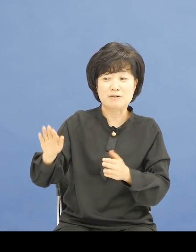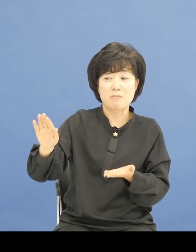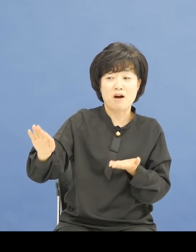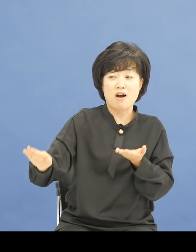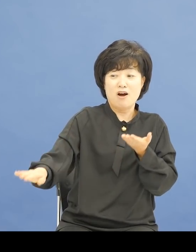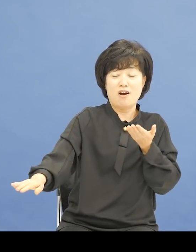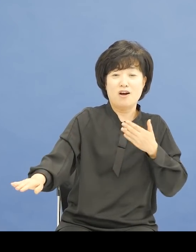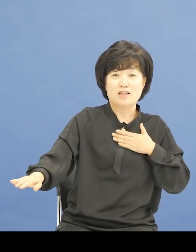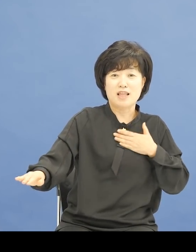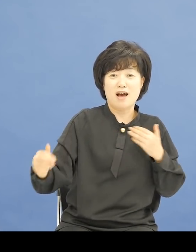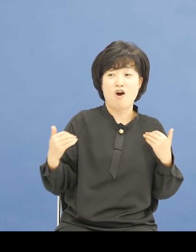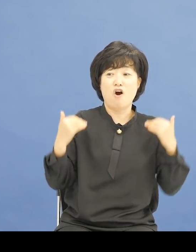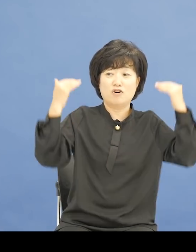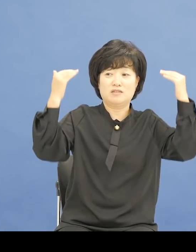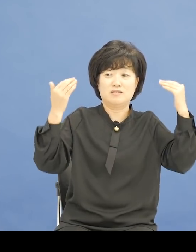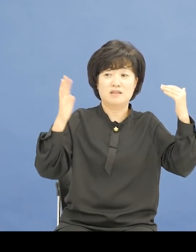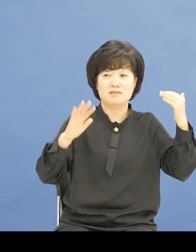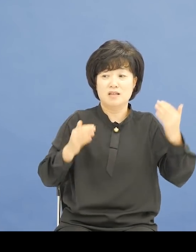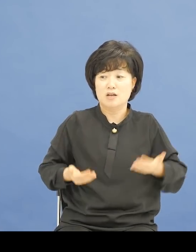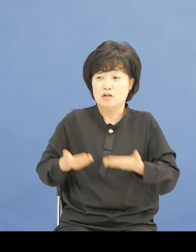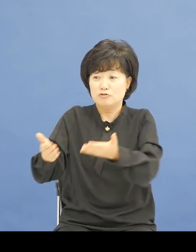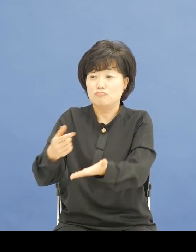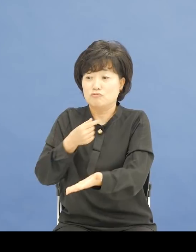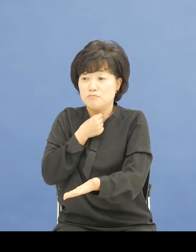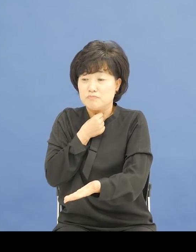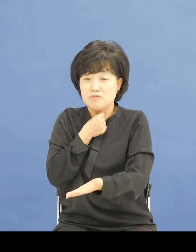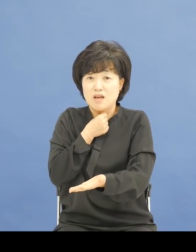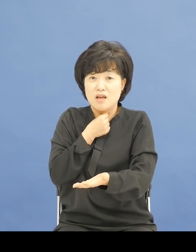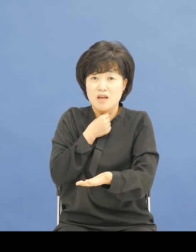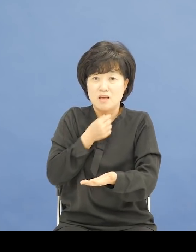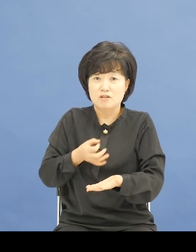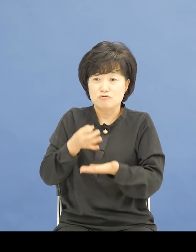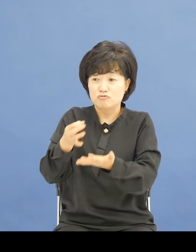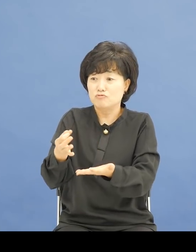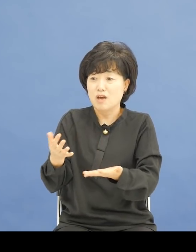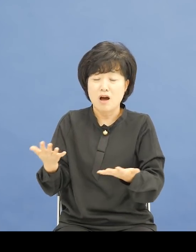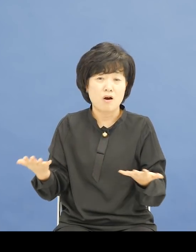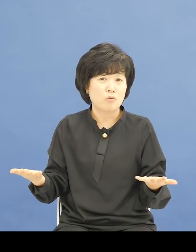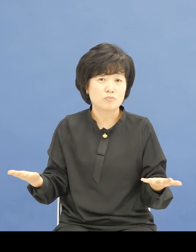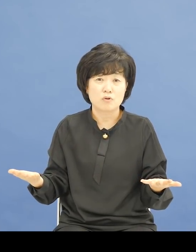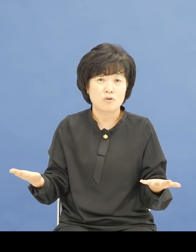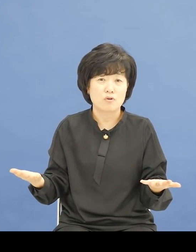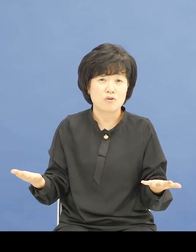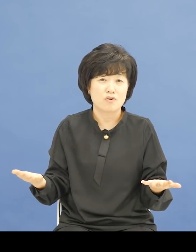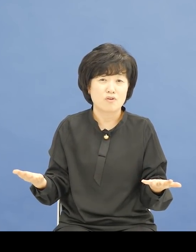친구보다는 이제 성인이 됐는데 주고 싶은데 줄 수 있는 게 아무것도 없는 거예요.